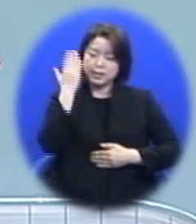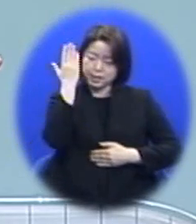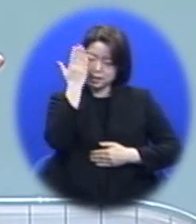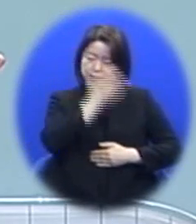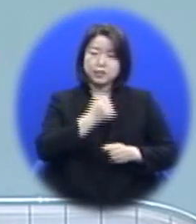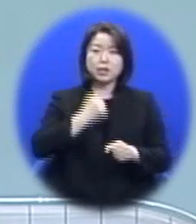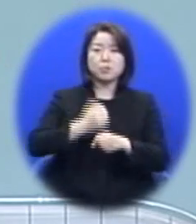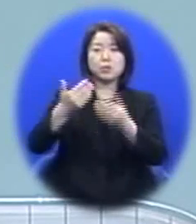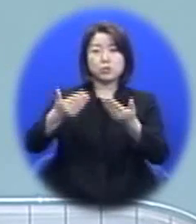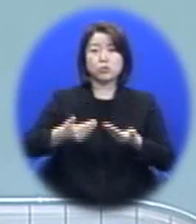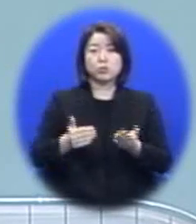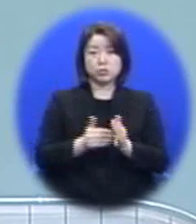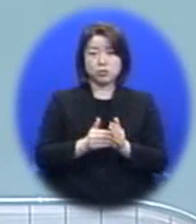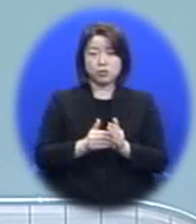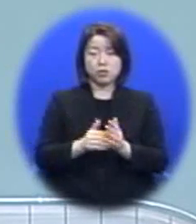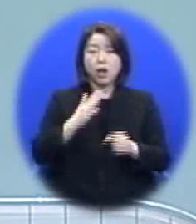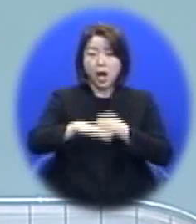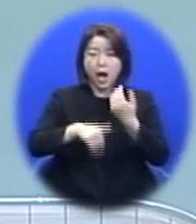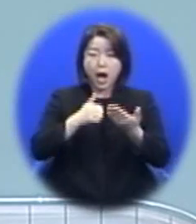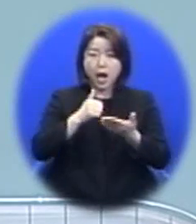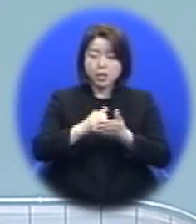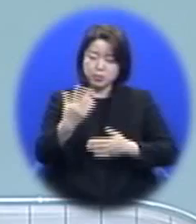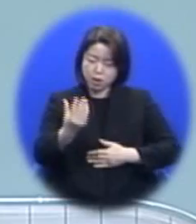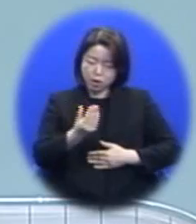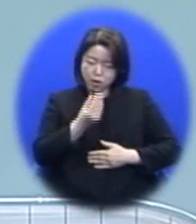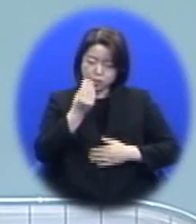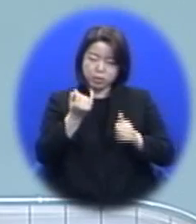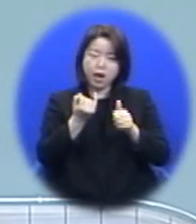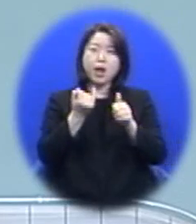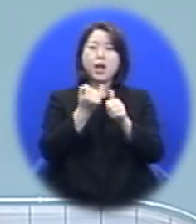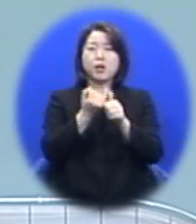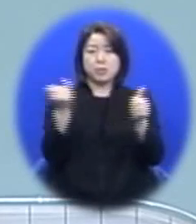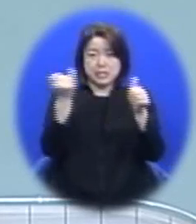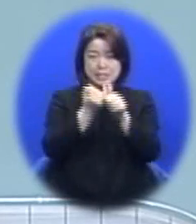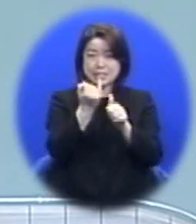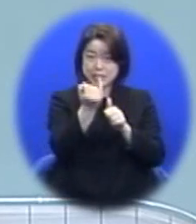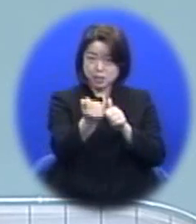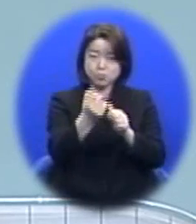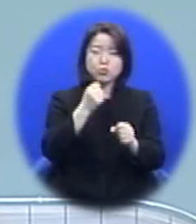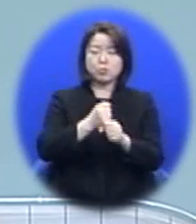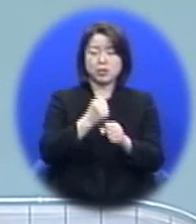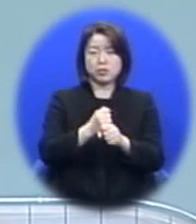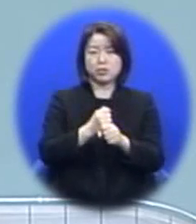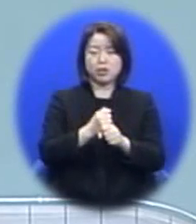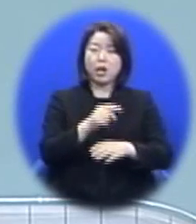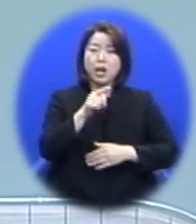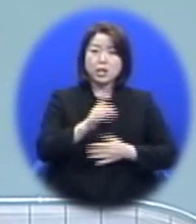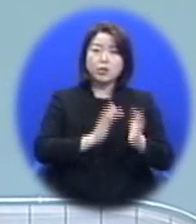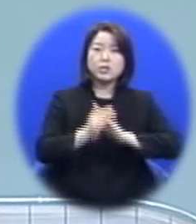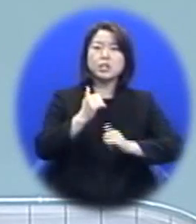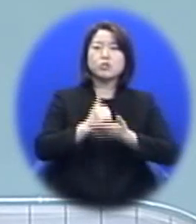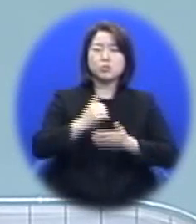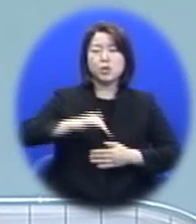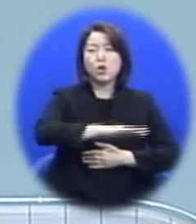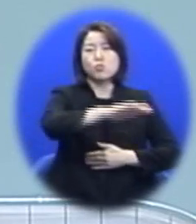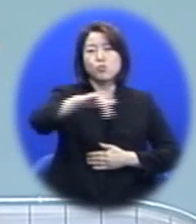하셨어요. 하나님의 거룩한 신부로 만드셨습니다. 이것이 예수님께서 우리에게 하신